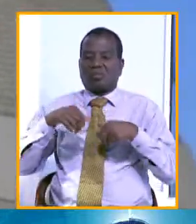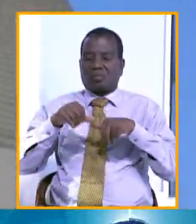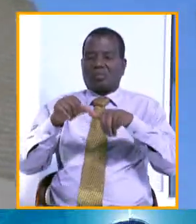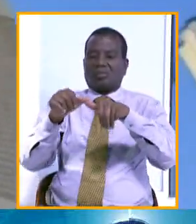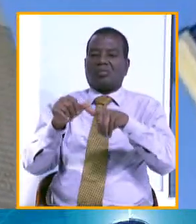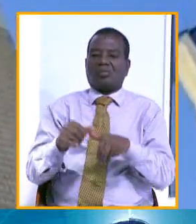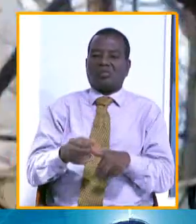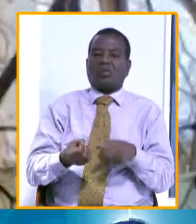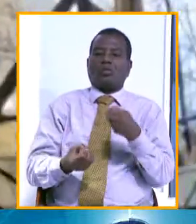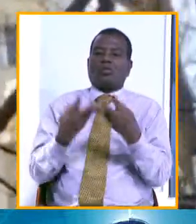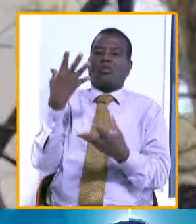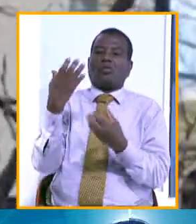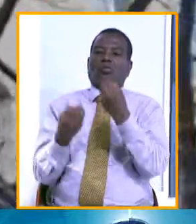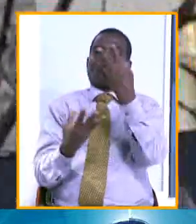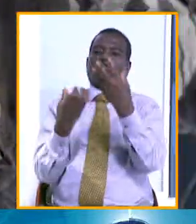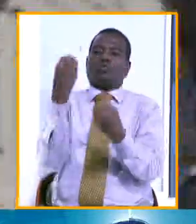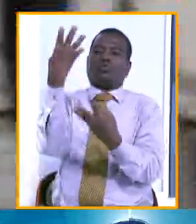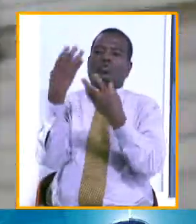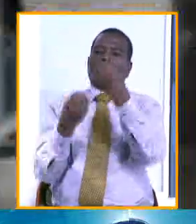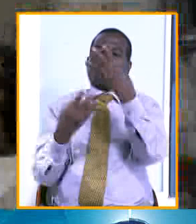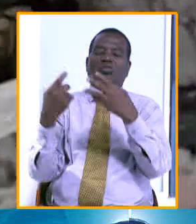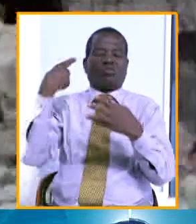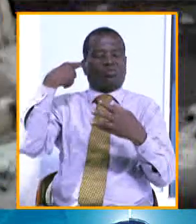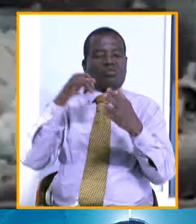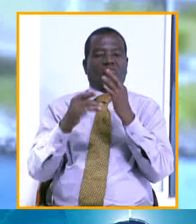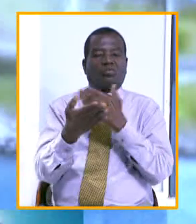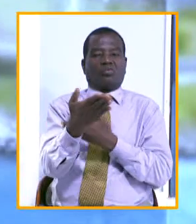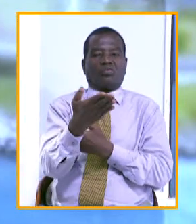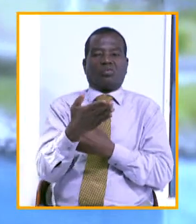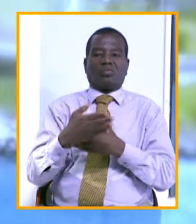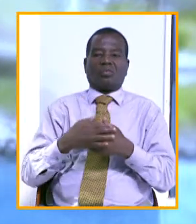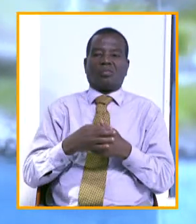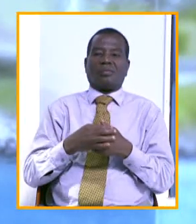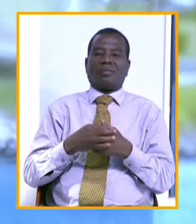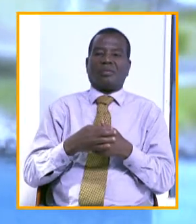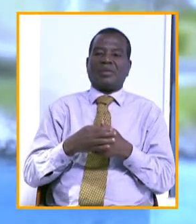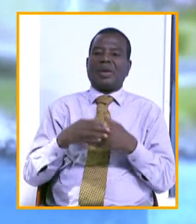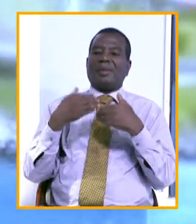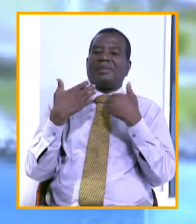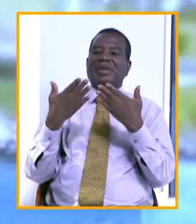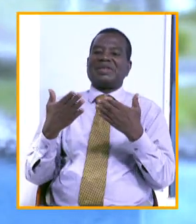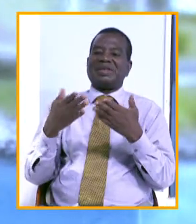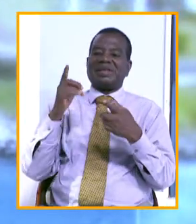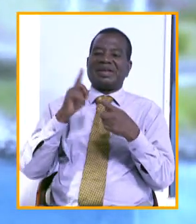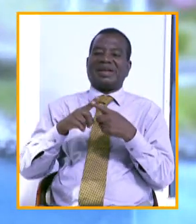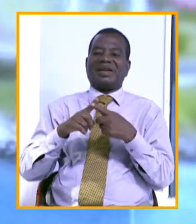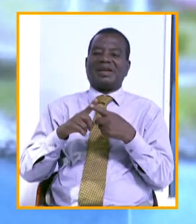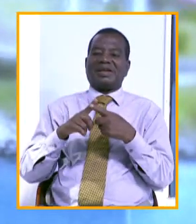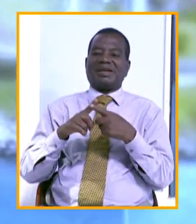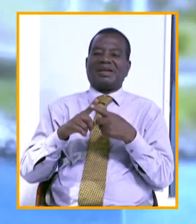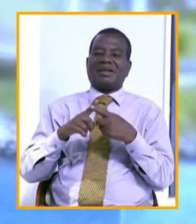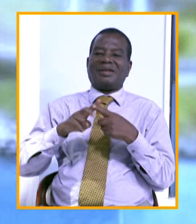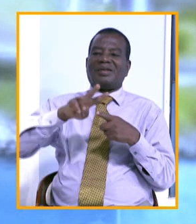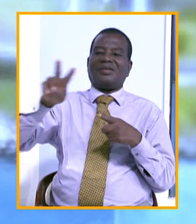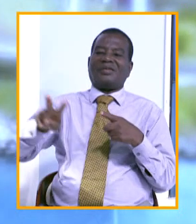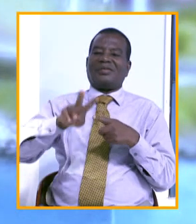alors que la capitale ukrainienne est placée sous couvre-feu. Voilà, c'est la fin de ce journal. Merci de